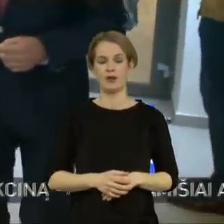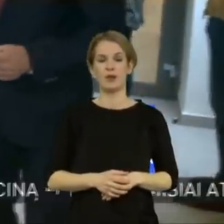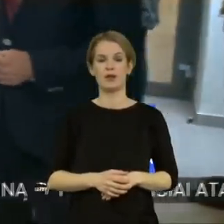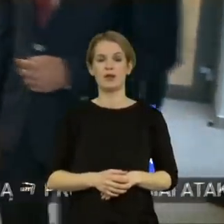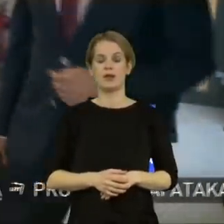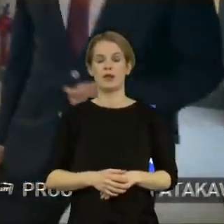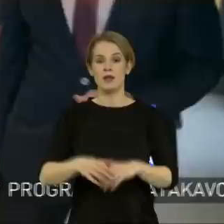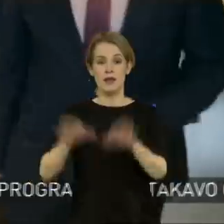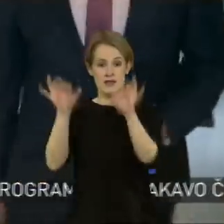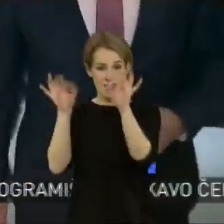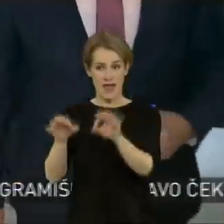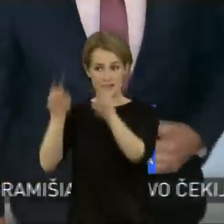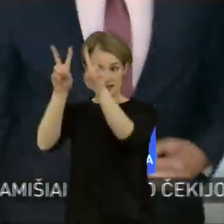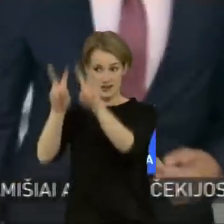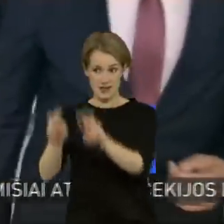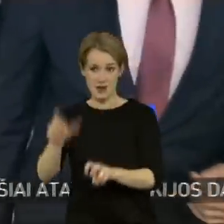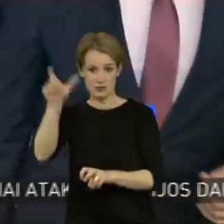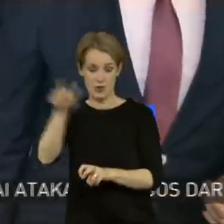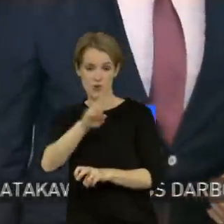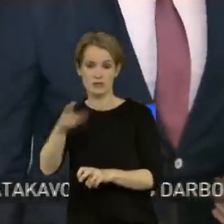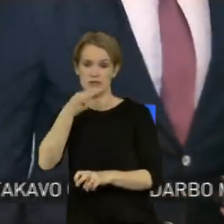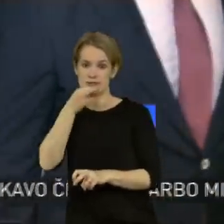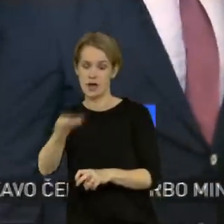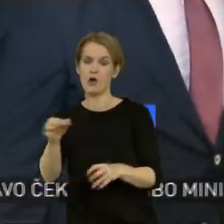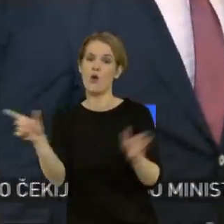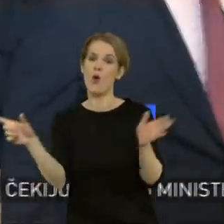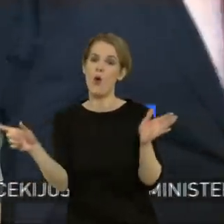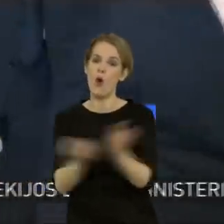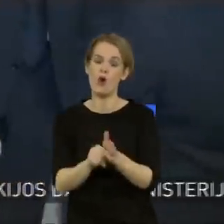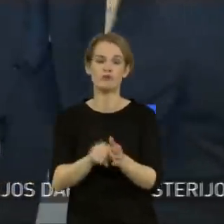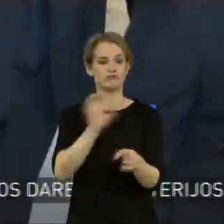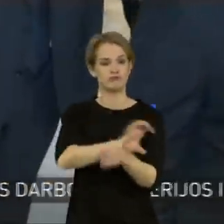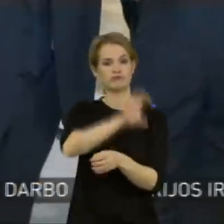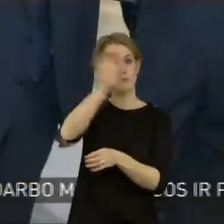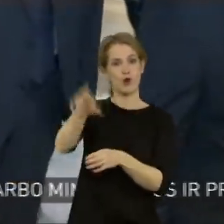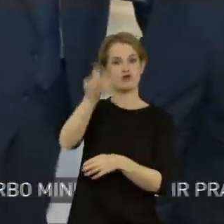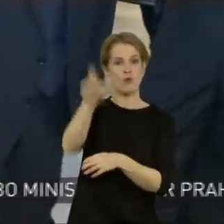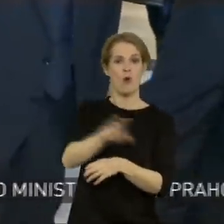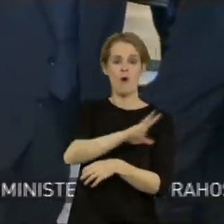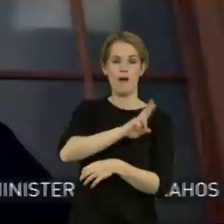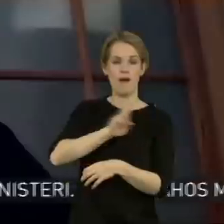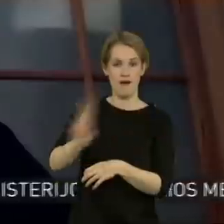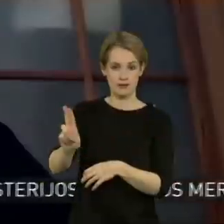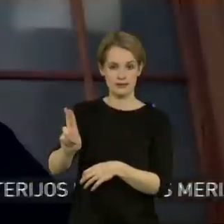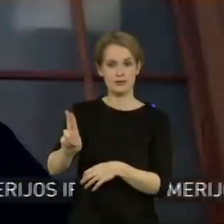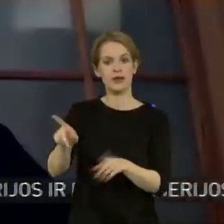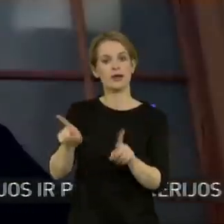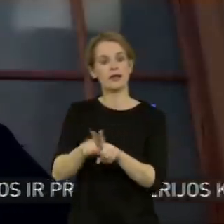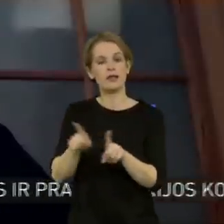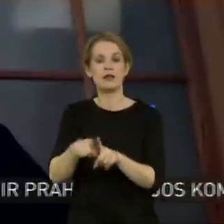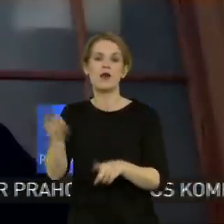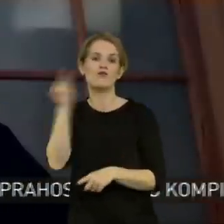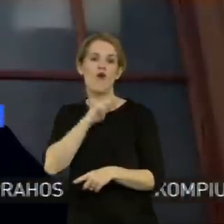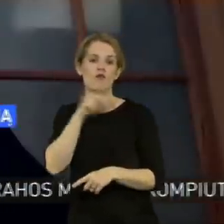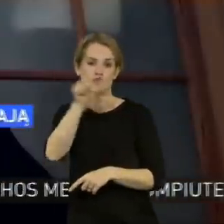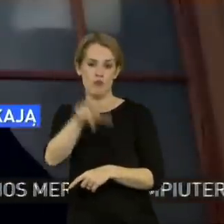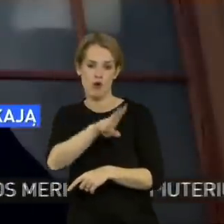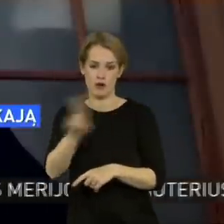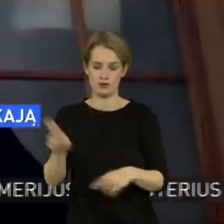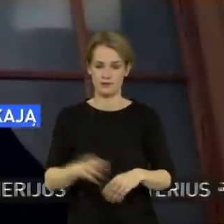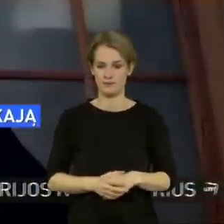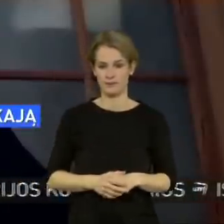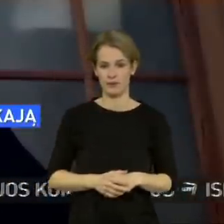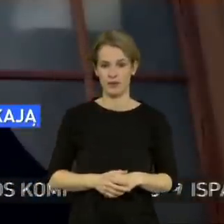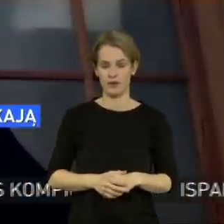kad ekstradicija skirta išduoti tik kriminalinius nusikaltelius. Ekstradicija nevykdoma dėl politinių nusikaltimų. Tai, kuo